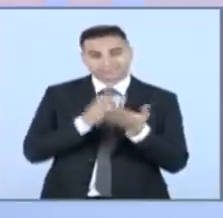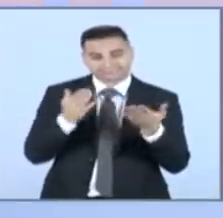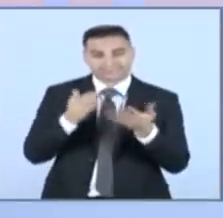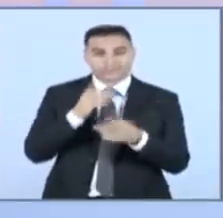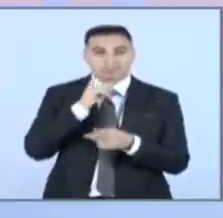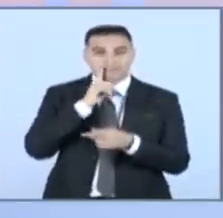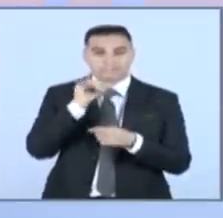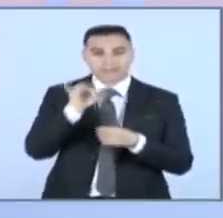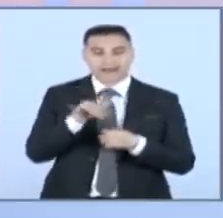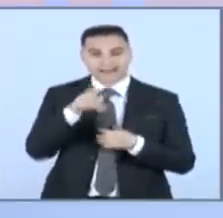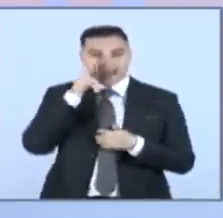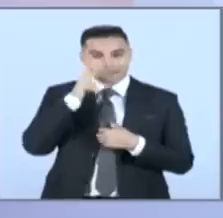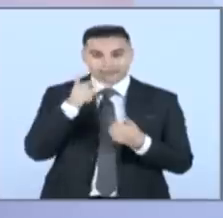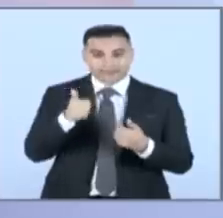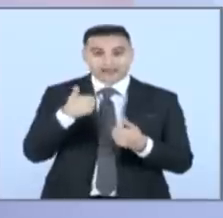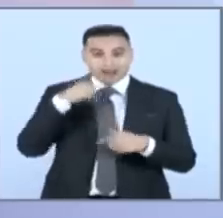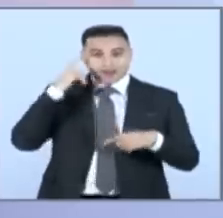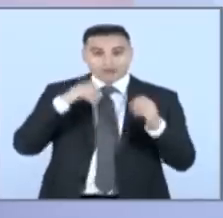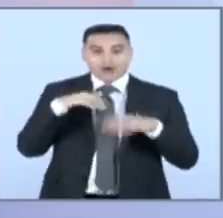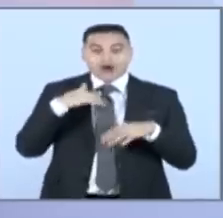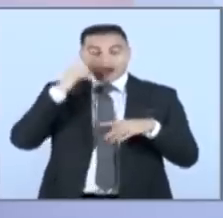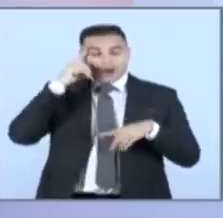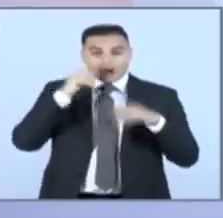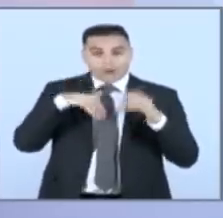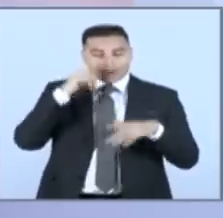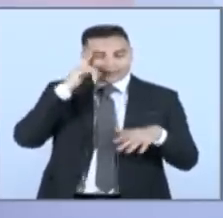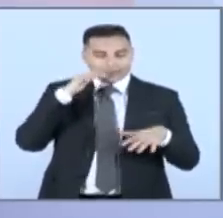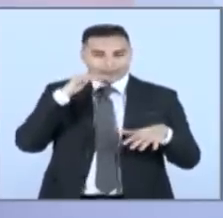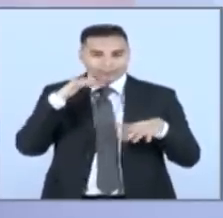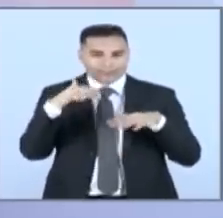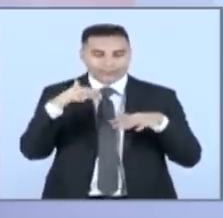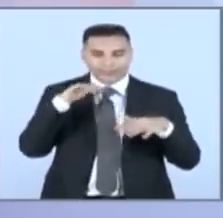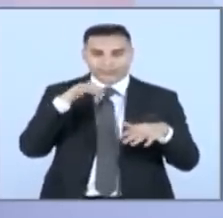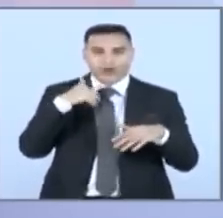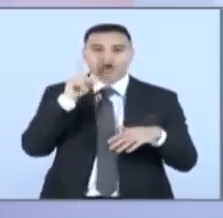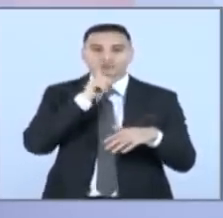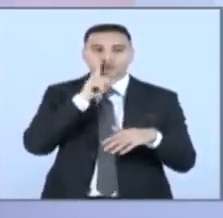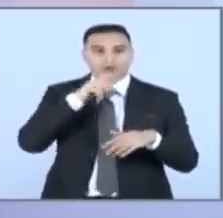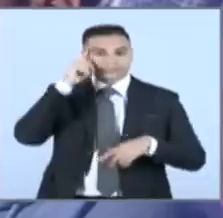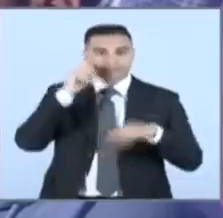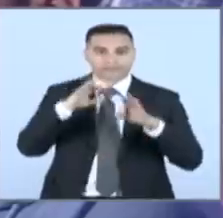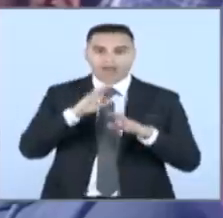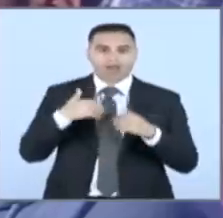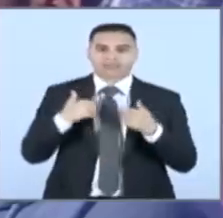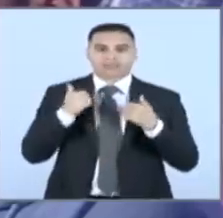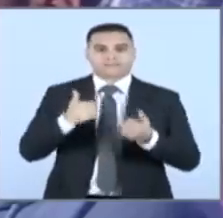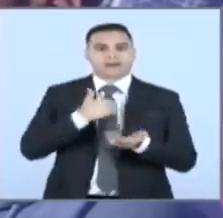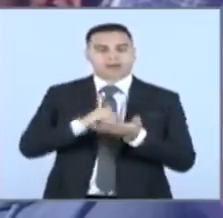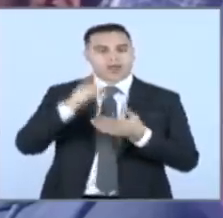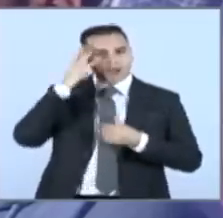إزي حضرتك؟ قلقانة. أصل القلق بيدخلني في بانيك، فأنا مش عايزة أقول إن أنا قلقانة، لا أنا عادي، أنا جاية